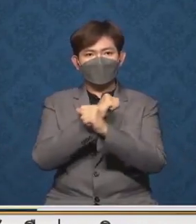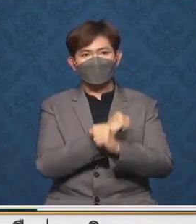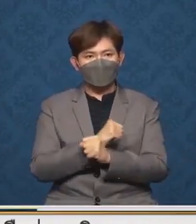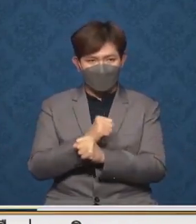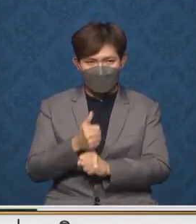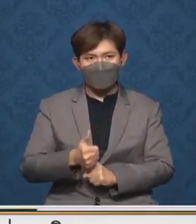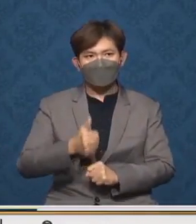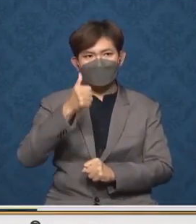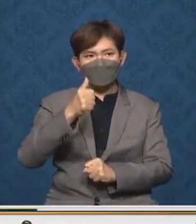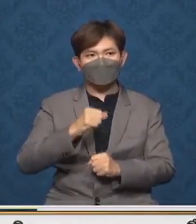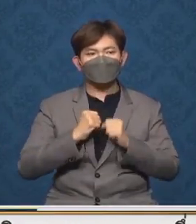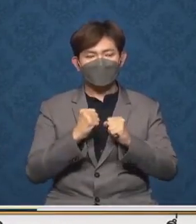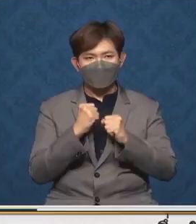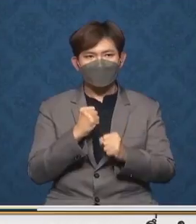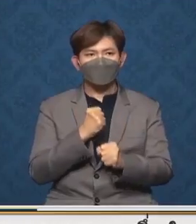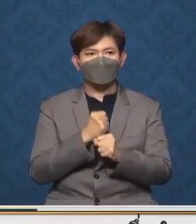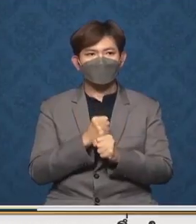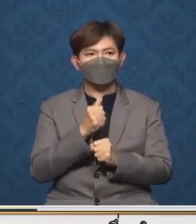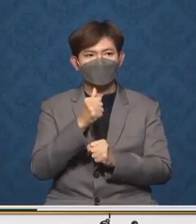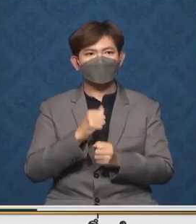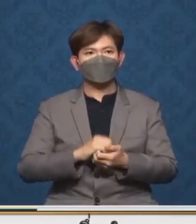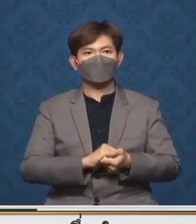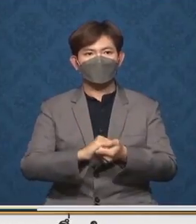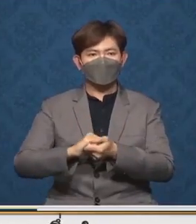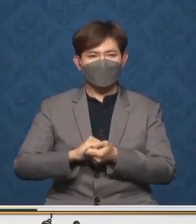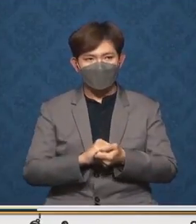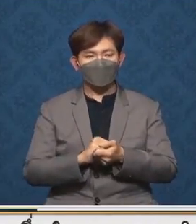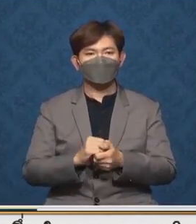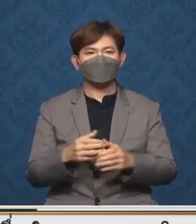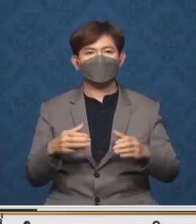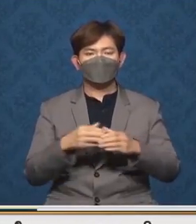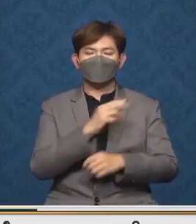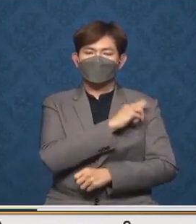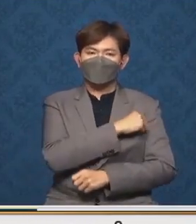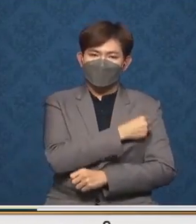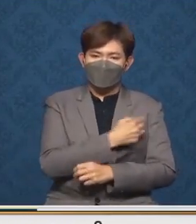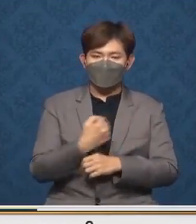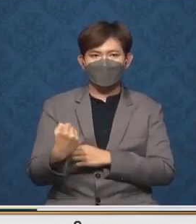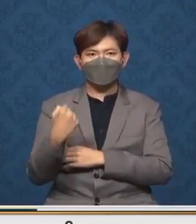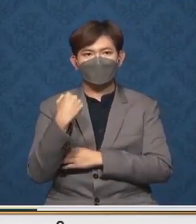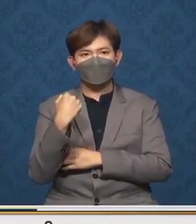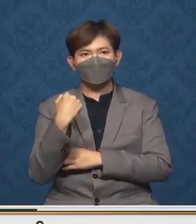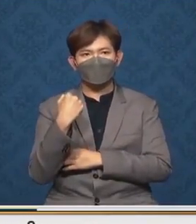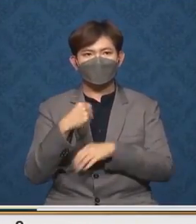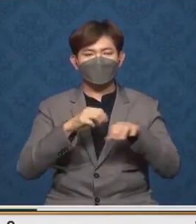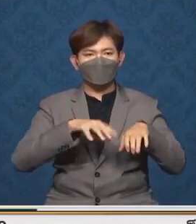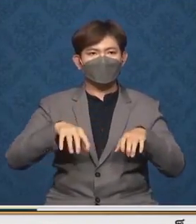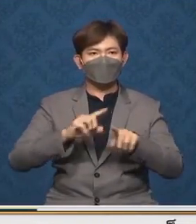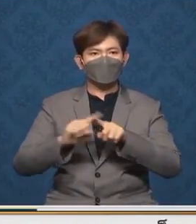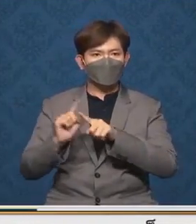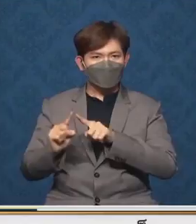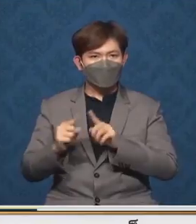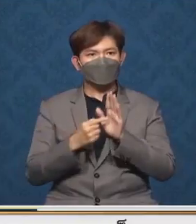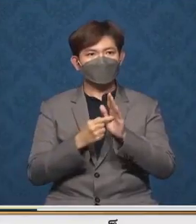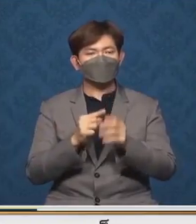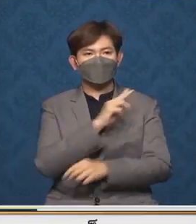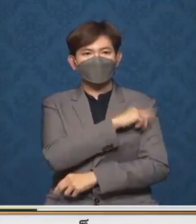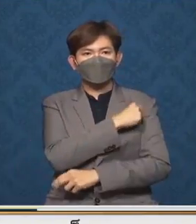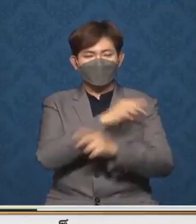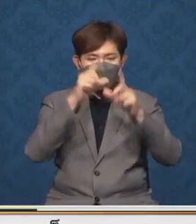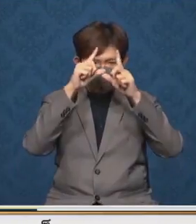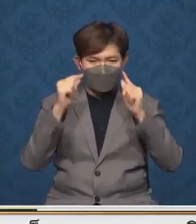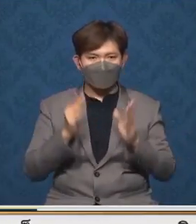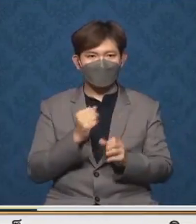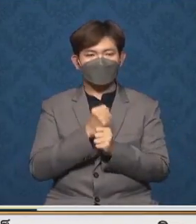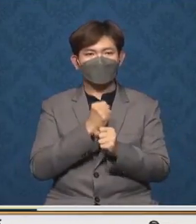ที่ดีและเต็มกำลังความสามารถของทุกฝ่ายทั้งฝ่ายสาธารณสุขฝ่ายความมั่นคงและหน่วยงานที่เกี่ยวข้องนะครับโดยเฉพาะแพทย์พยาบาลและเจ้าหน้า